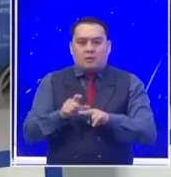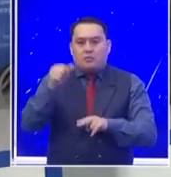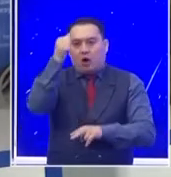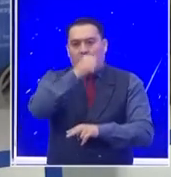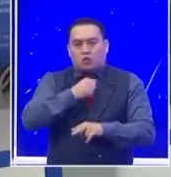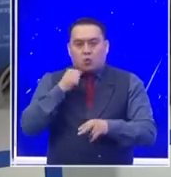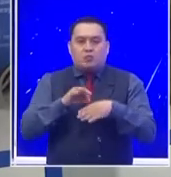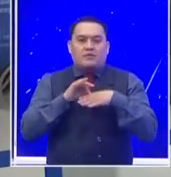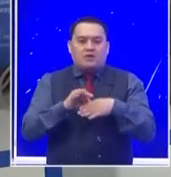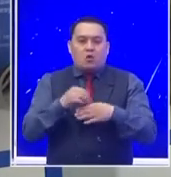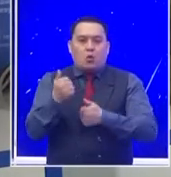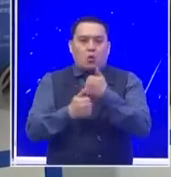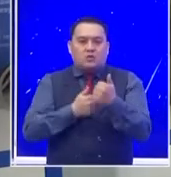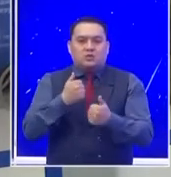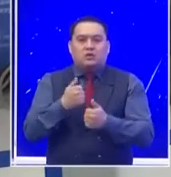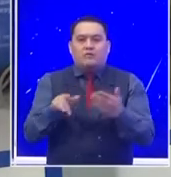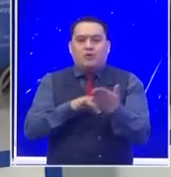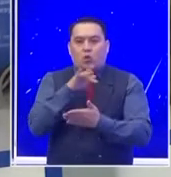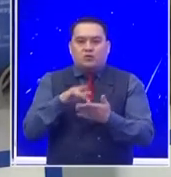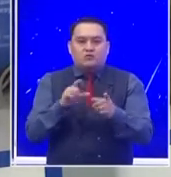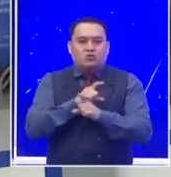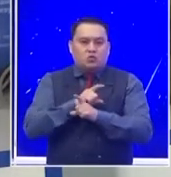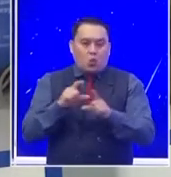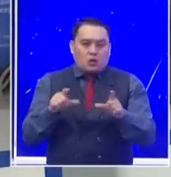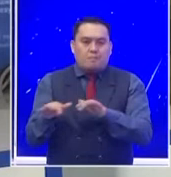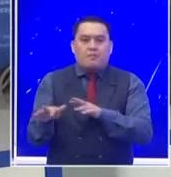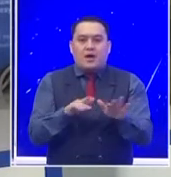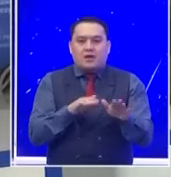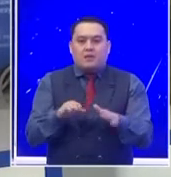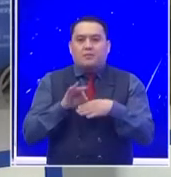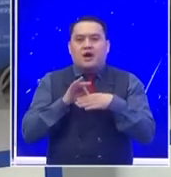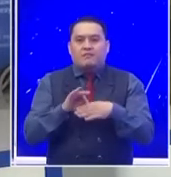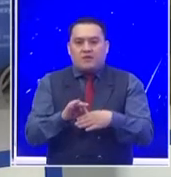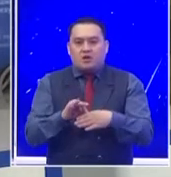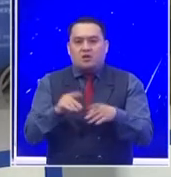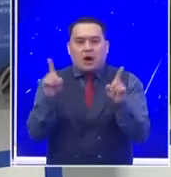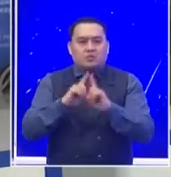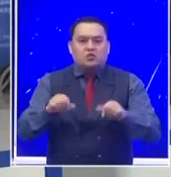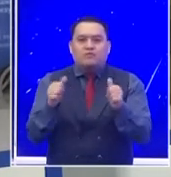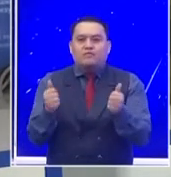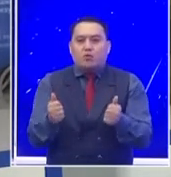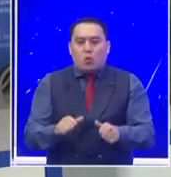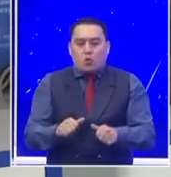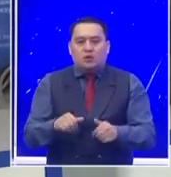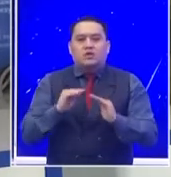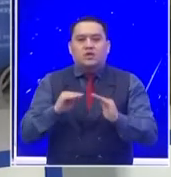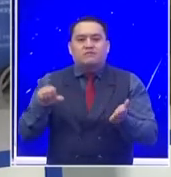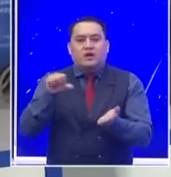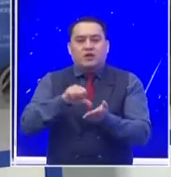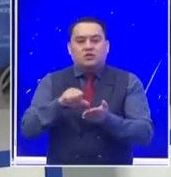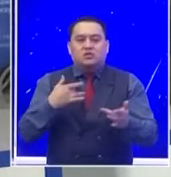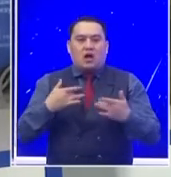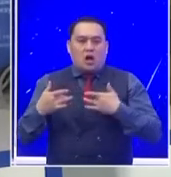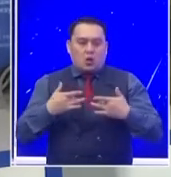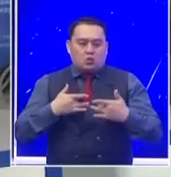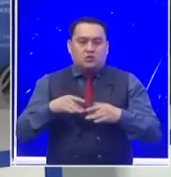проведении конкурса среди городских школ но мероприятие было проведено в необычном формате дети выступали с театрализованными